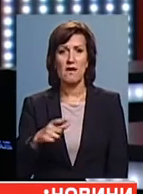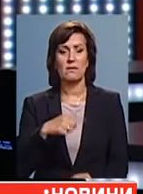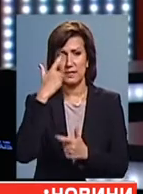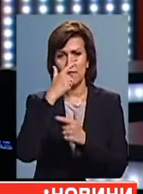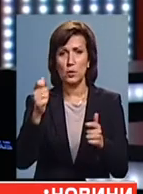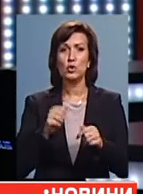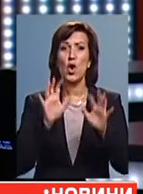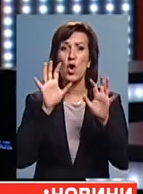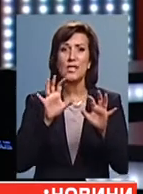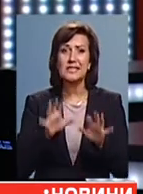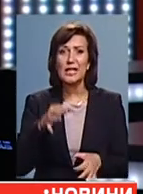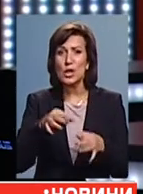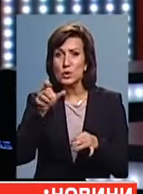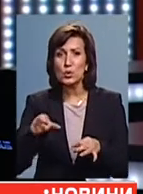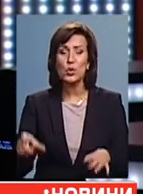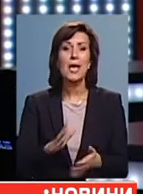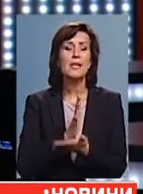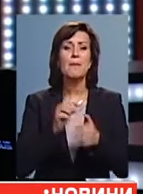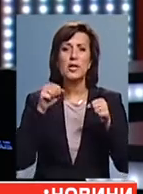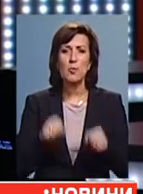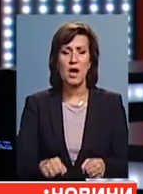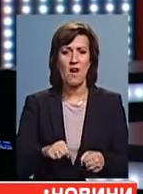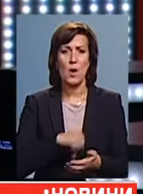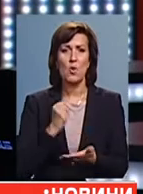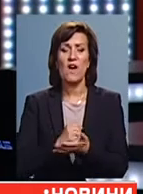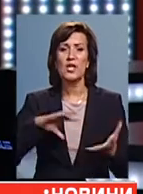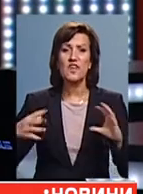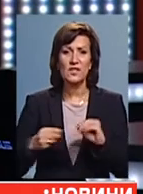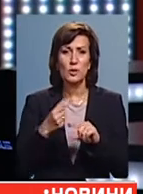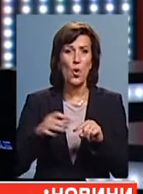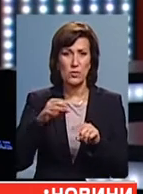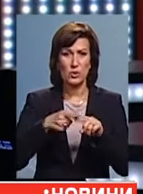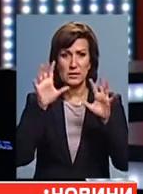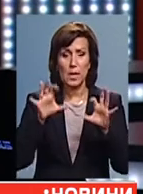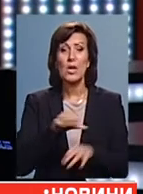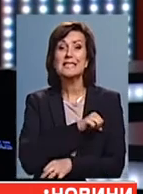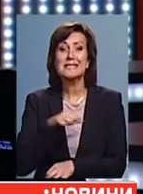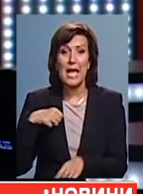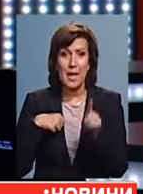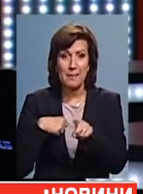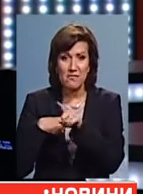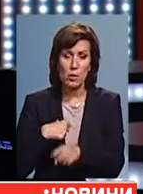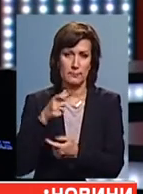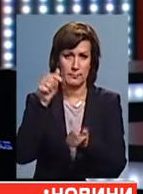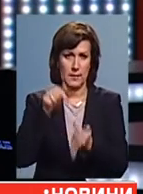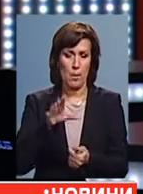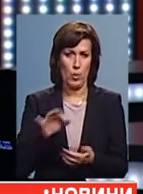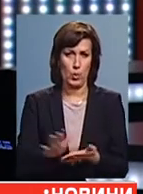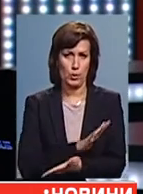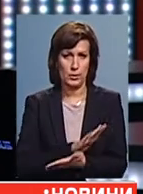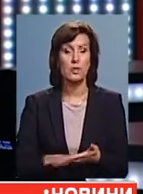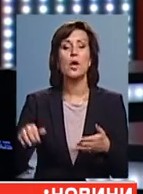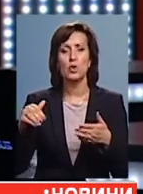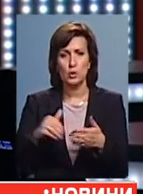з конституційних суддів не мають права ухвалювати висновок щодо цього закону, бо самі підпадають під люстрацію. Сьогодні він